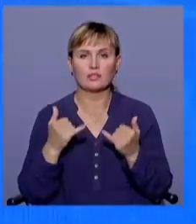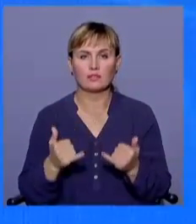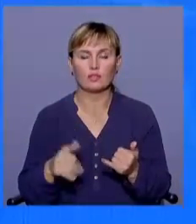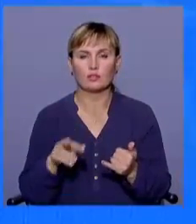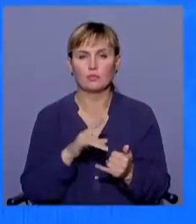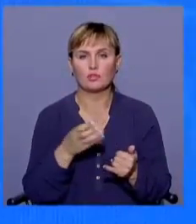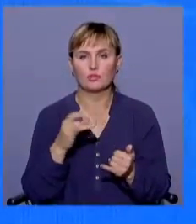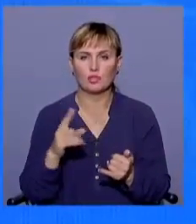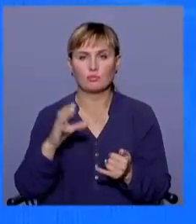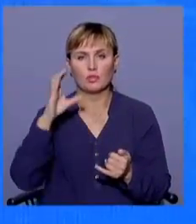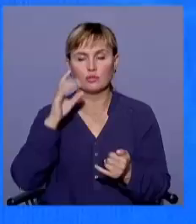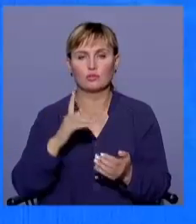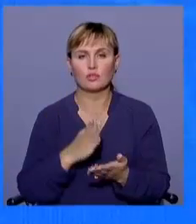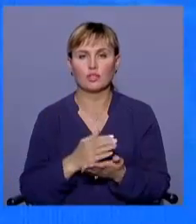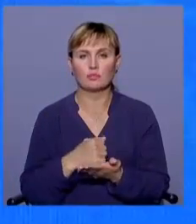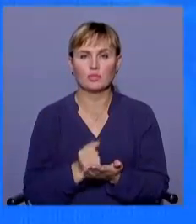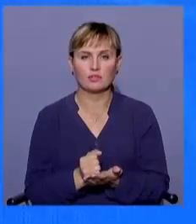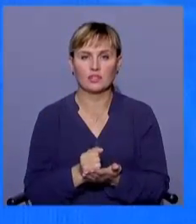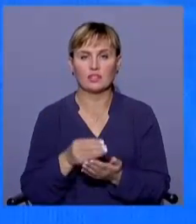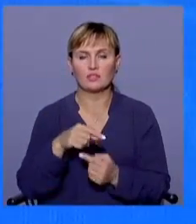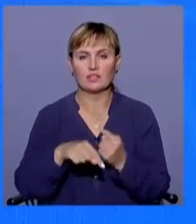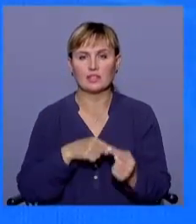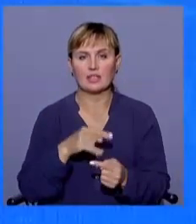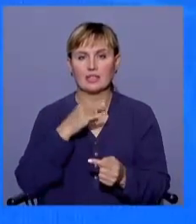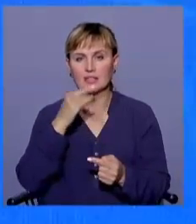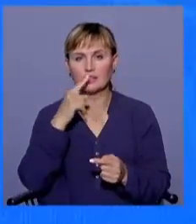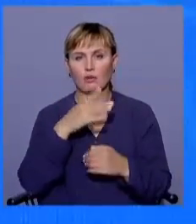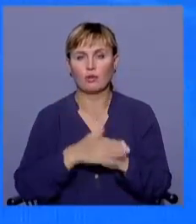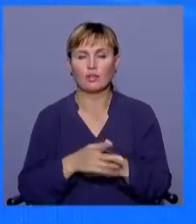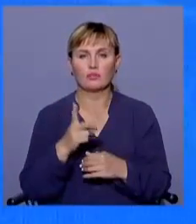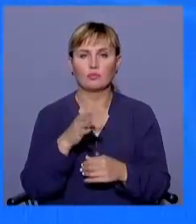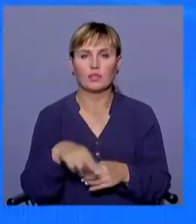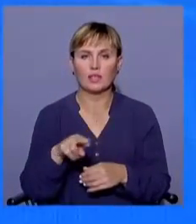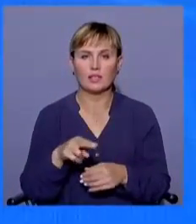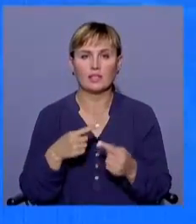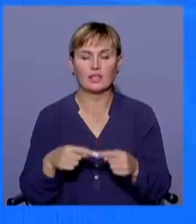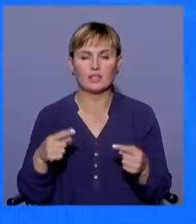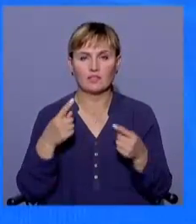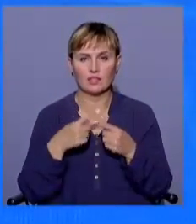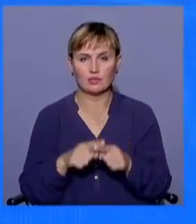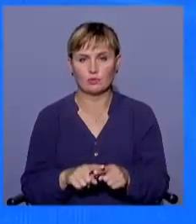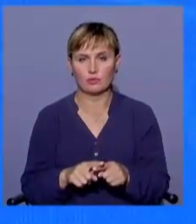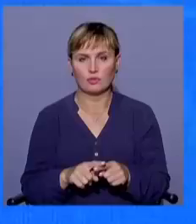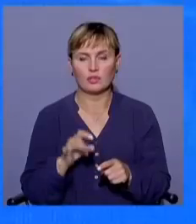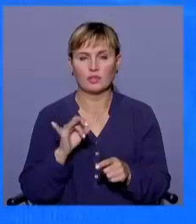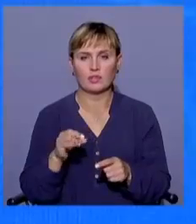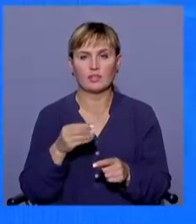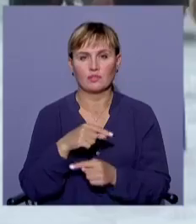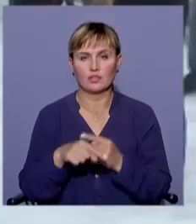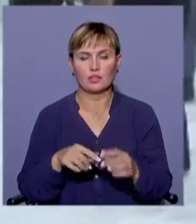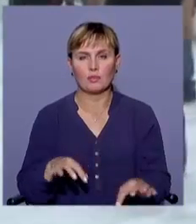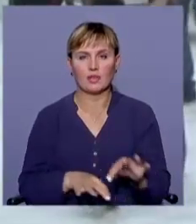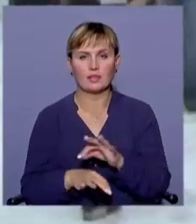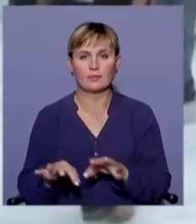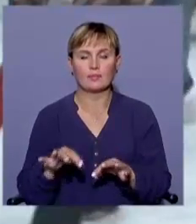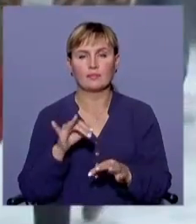еще раз послушали, что есть подтверждение инвестировать в Казахстан около 2 миллиардов в различные инфраструктурные и инвестиционные проекты.